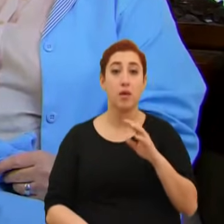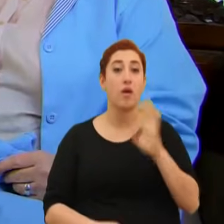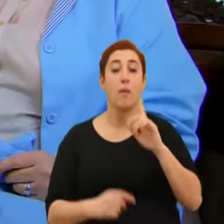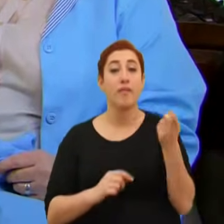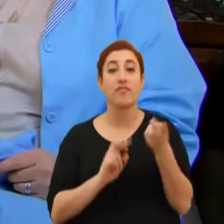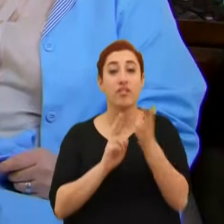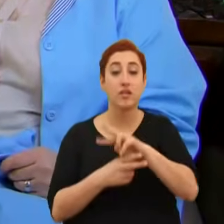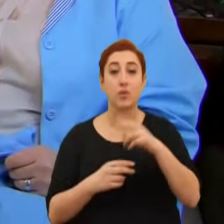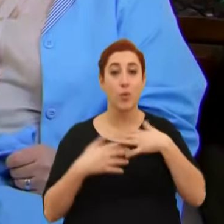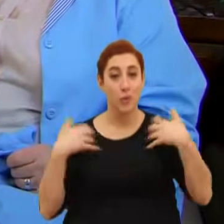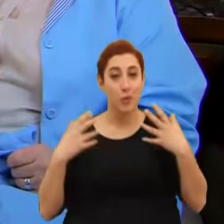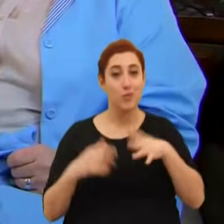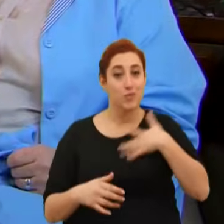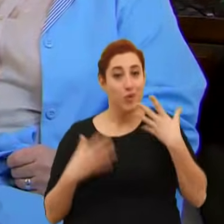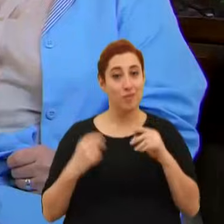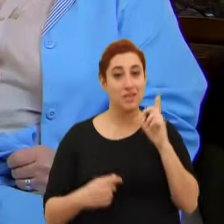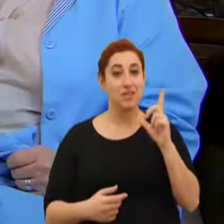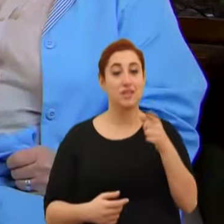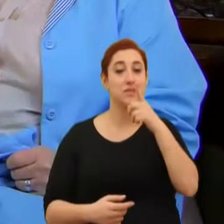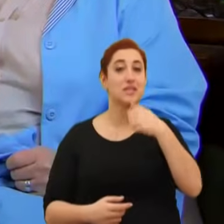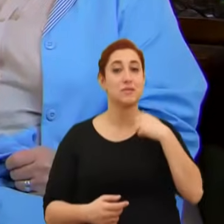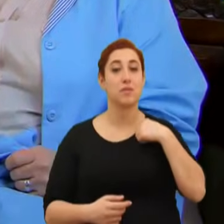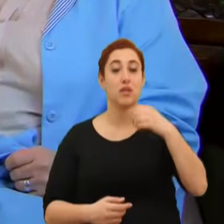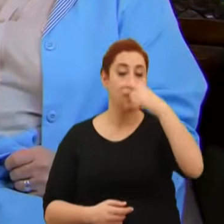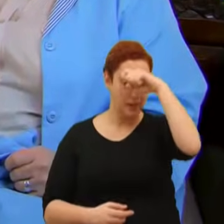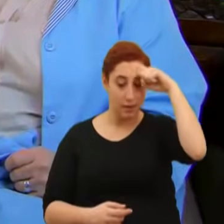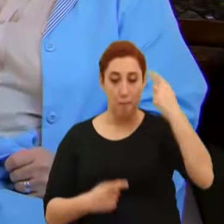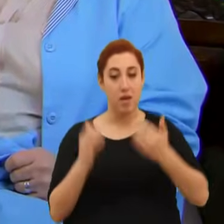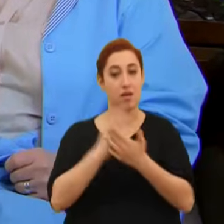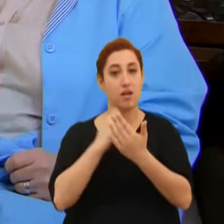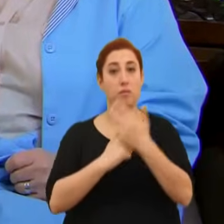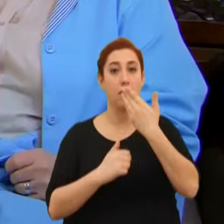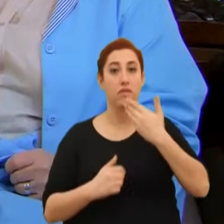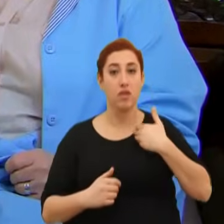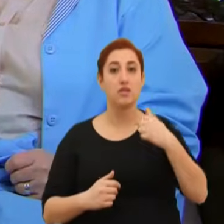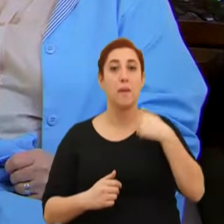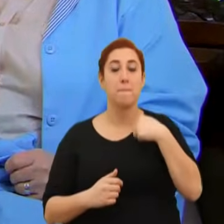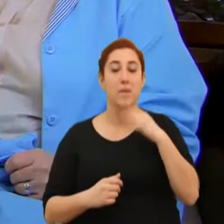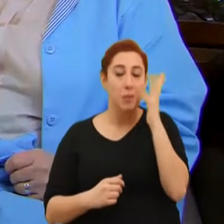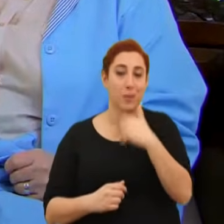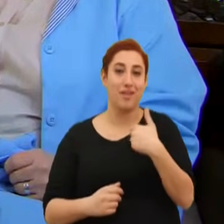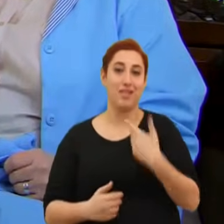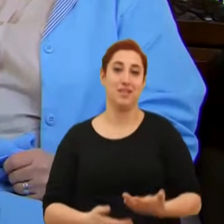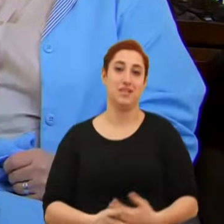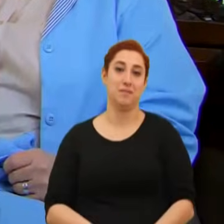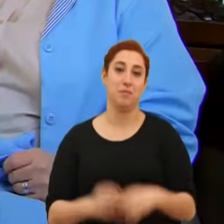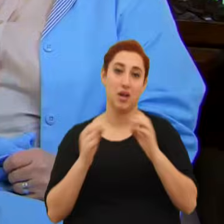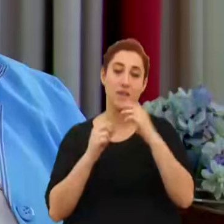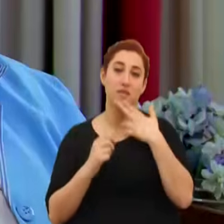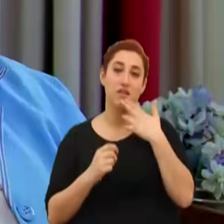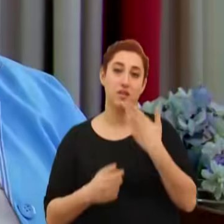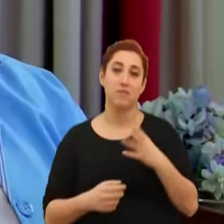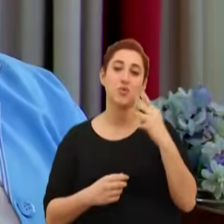tam tersine gurur duyulacak bir şey. Siz bana alnımın teriyle para kazanıyorum deseniz asıl ben yerin dibine geçerim Badire